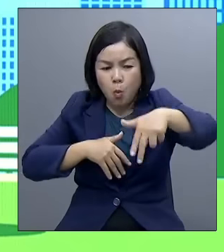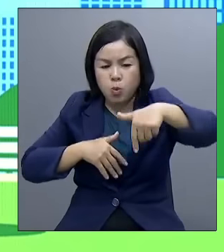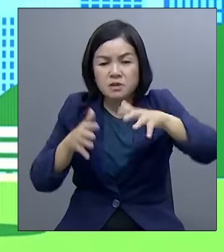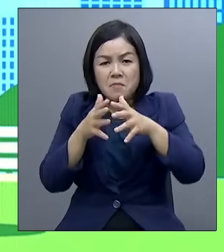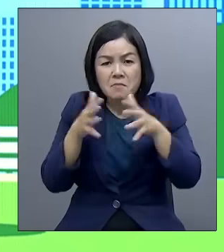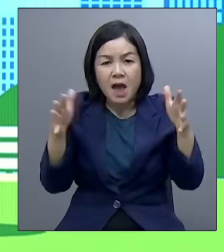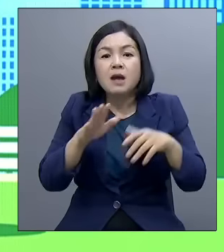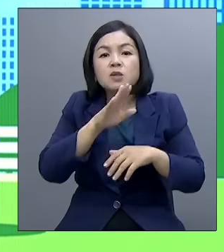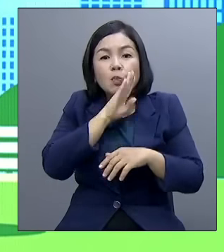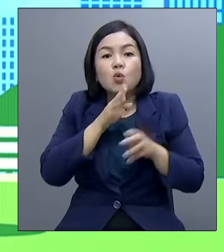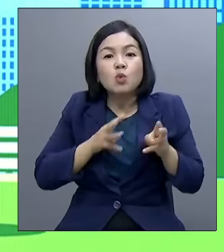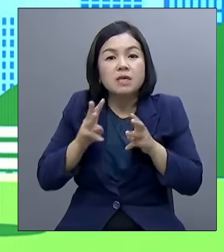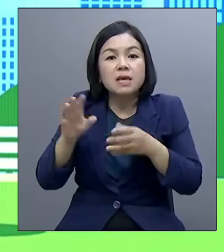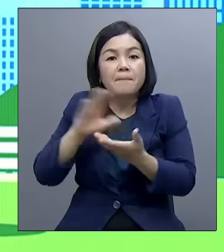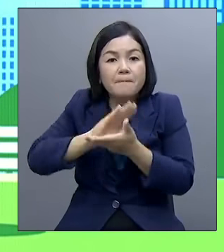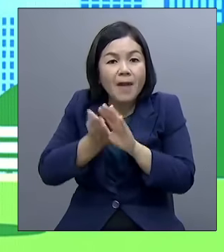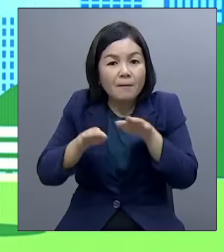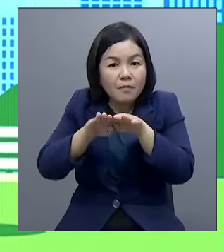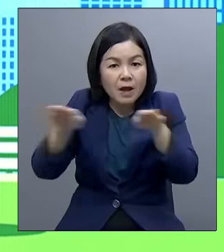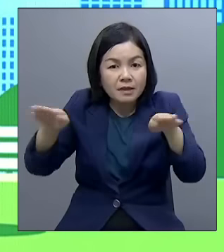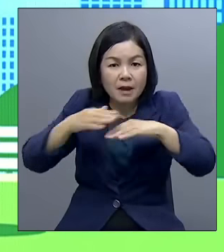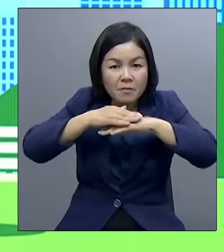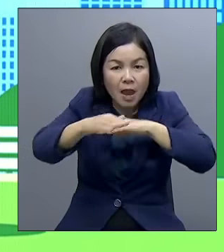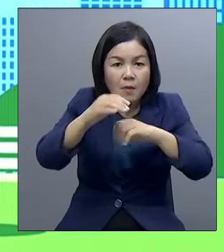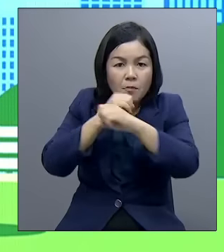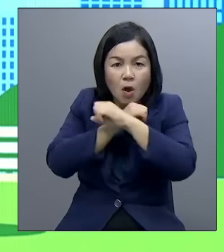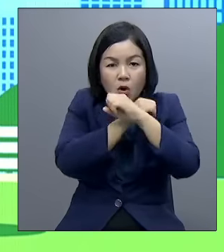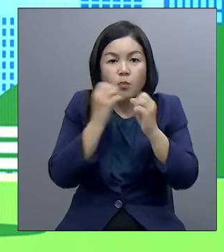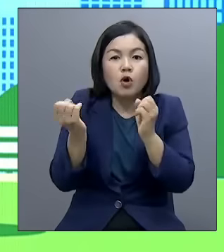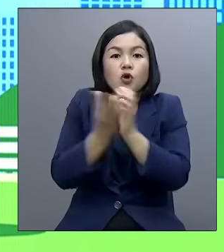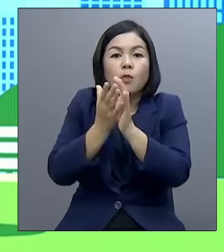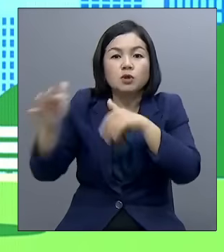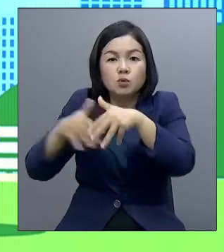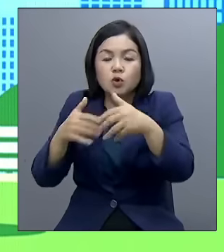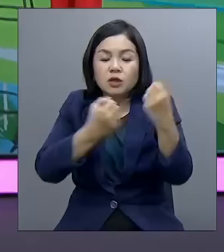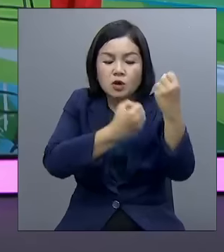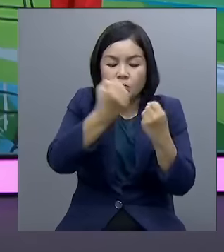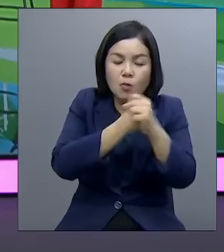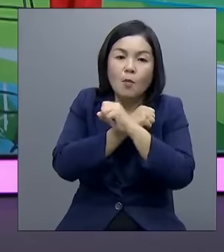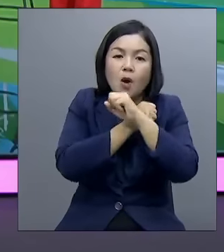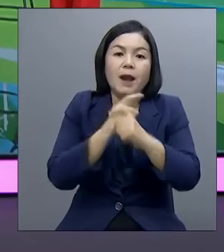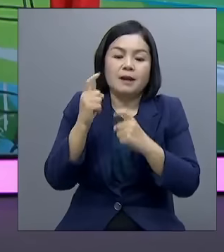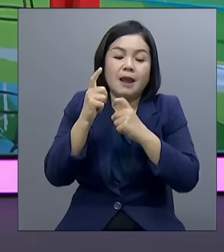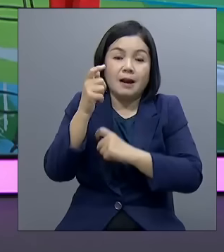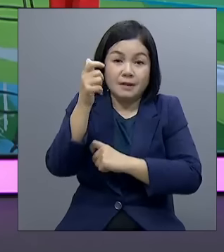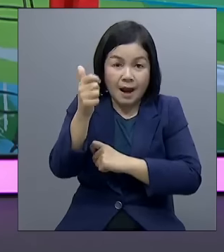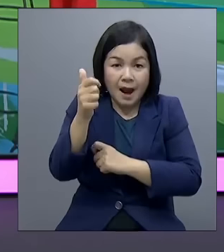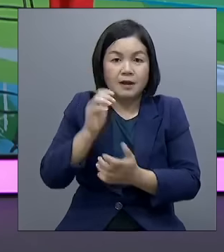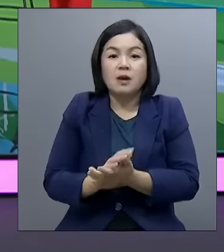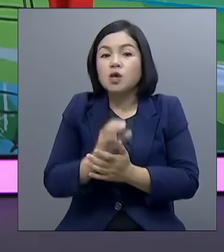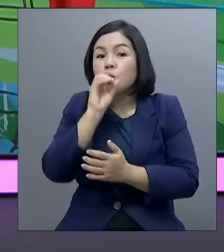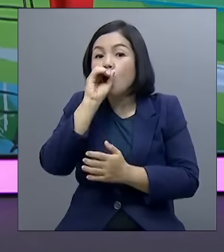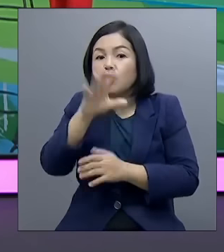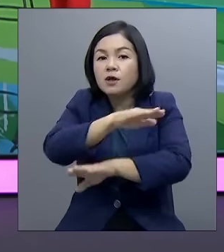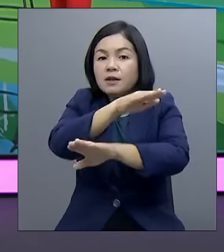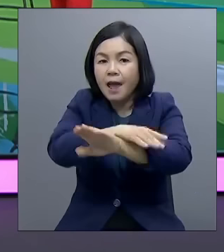ถ้าเกิดว่าทำทางเท้าให้ดีก็จะช่วยลดอุบัติเหตุการปะทะกันระหว่างผู้คนแล้วก็รถยนต์ด้วยค่ะ นะฮะถ้าพูดถึงอโศกนี่เค